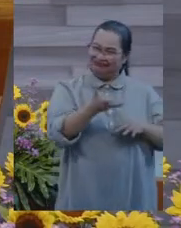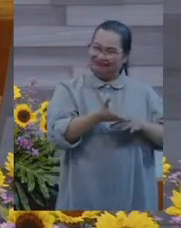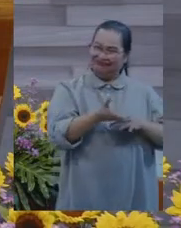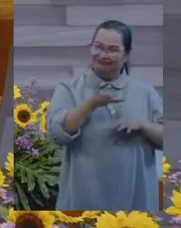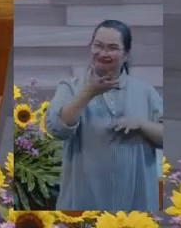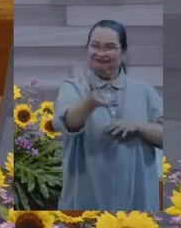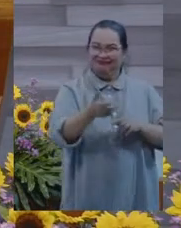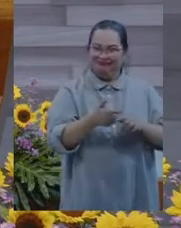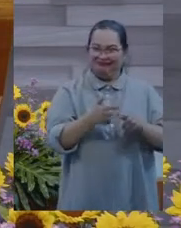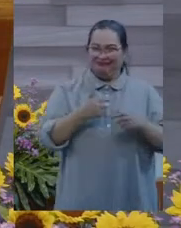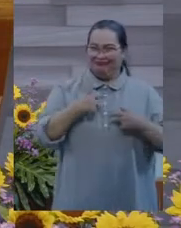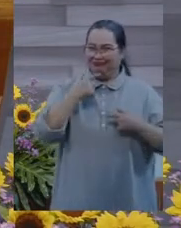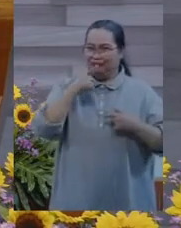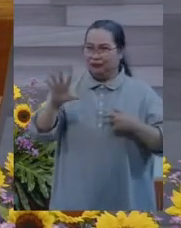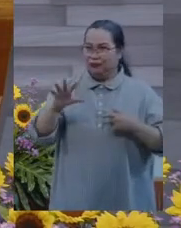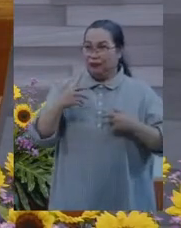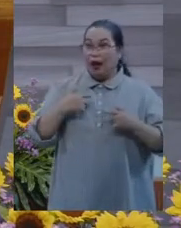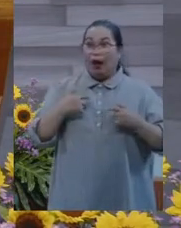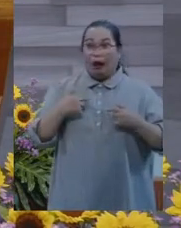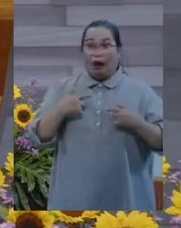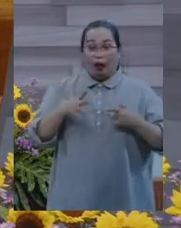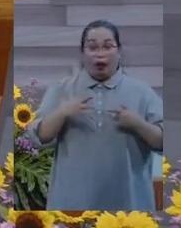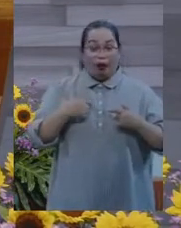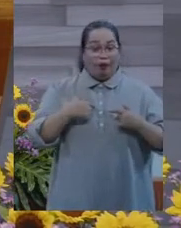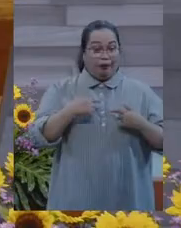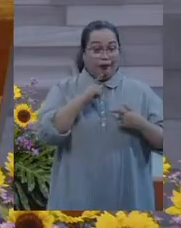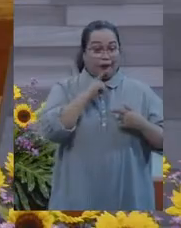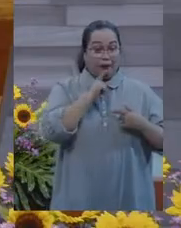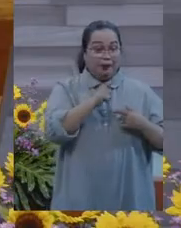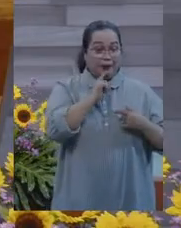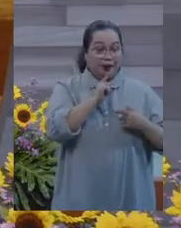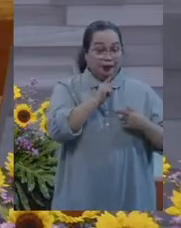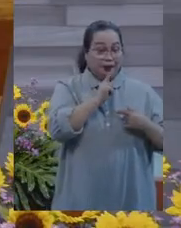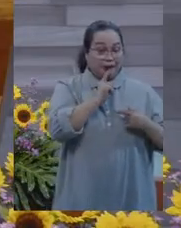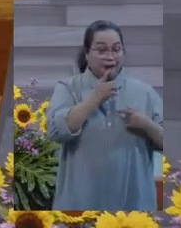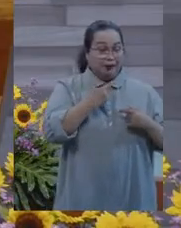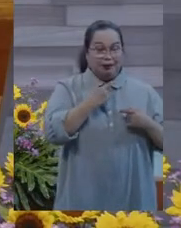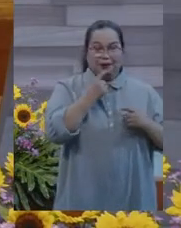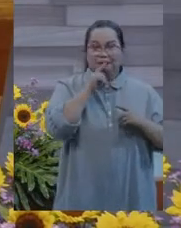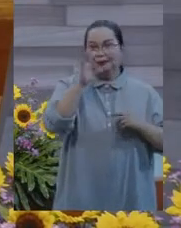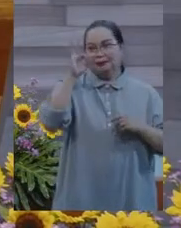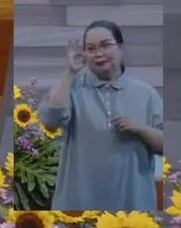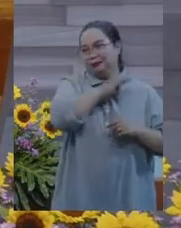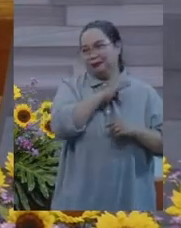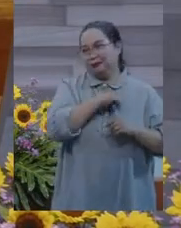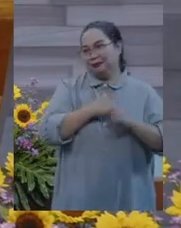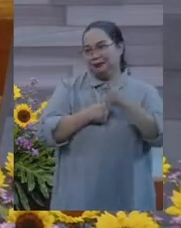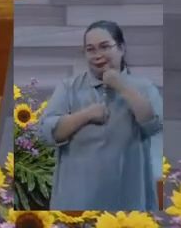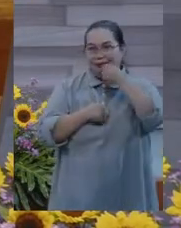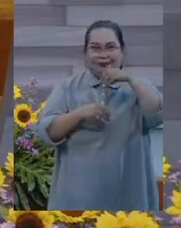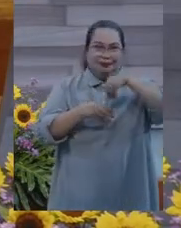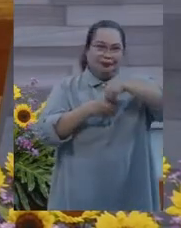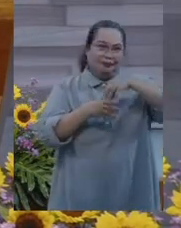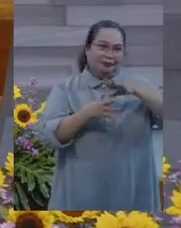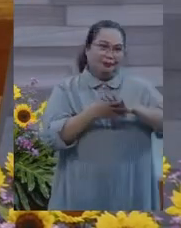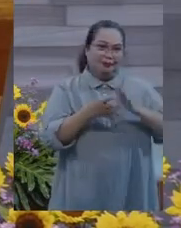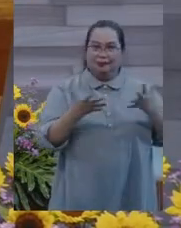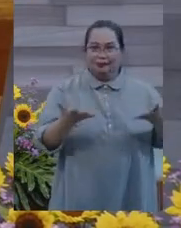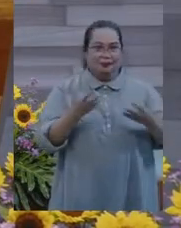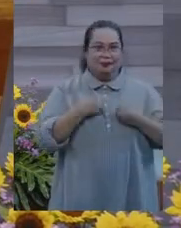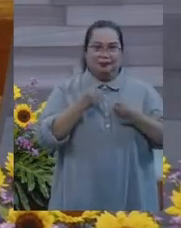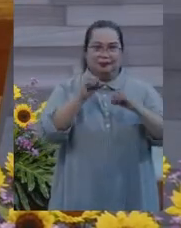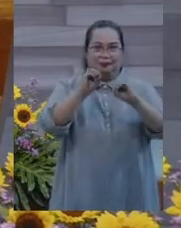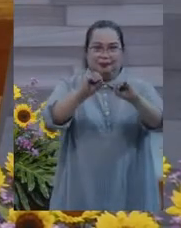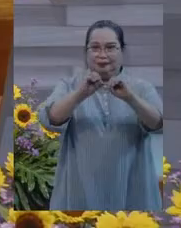ng spiritual refreshment, but they are waterless clouds. Wala silang dinibigay na